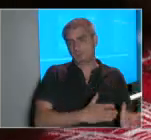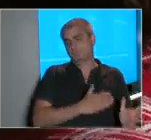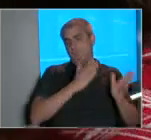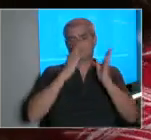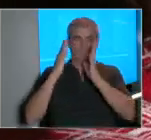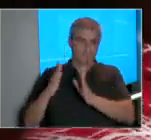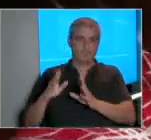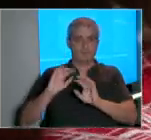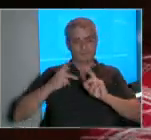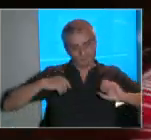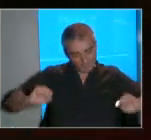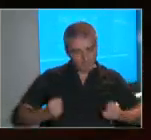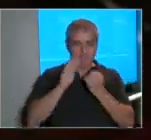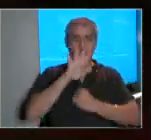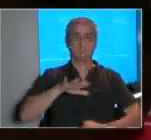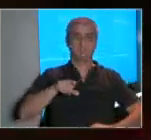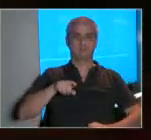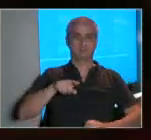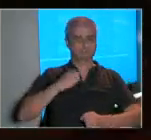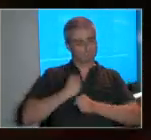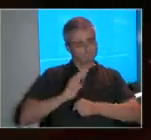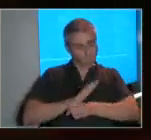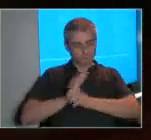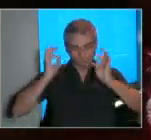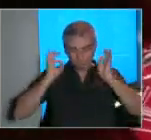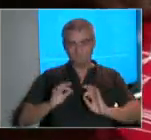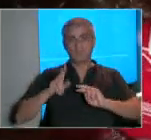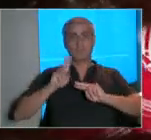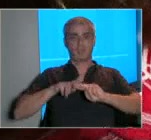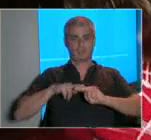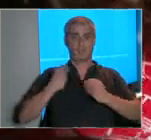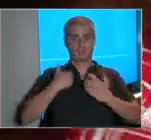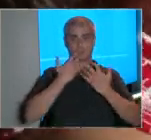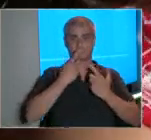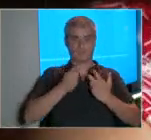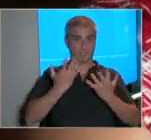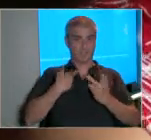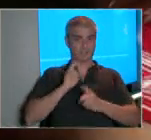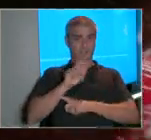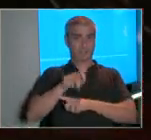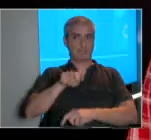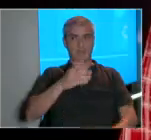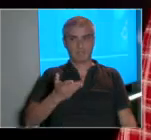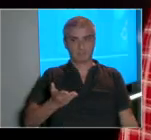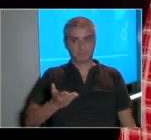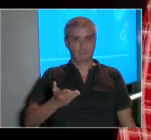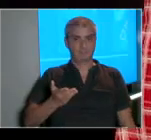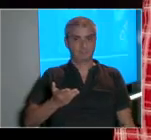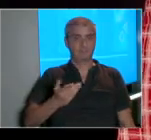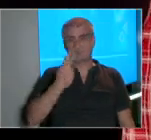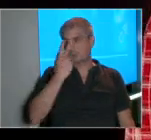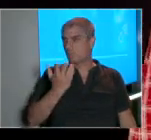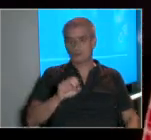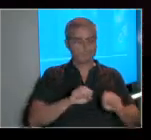ועברתי להיות פעילה סביבתית פול טיים, ואחר כך, תכף אני מספרת לכם איך אני הגעתי גם לכנסת.